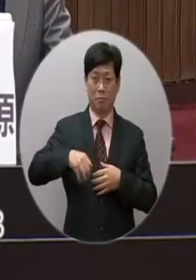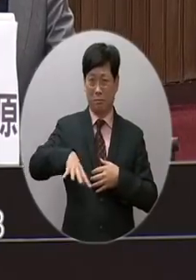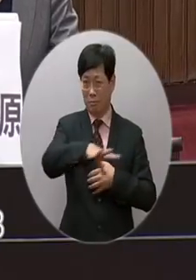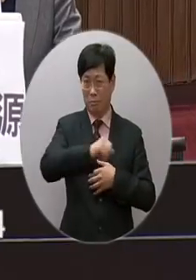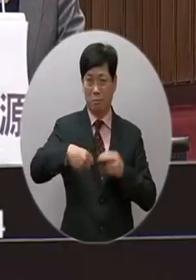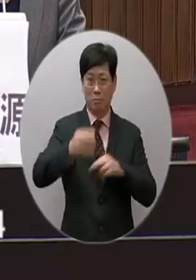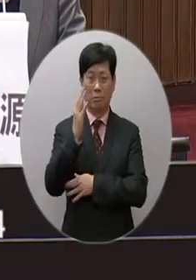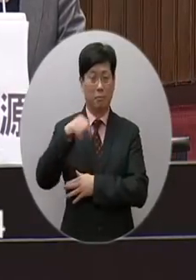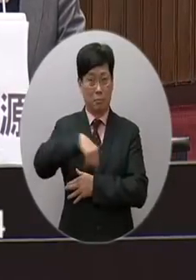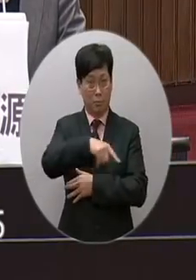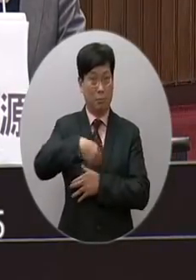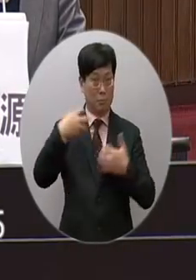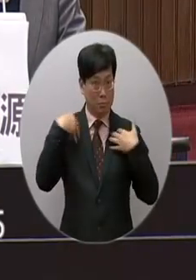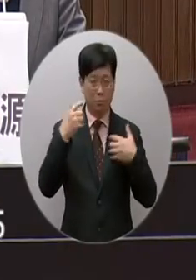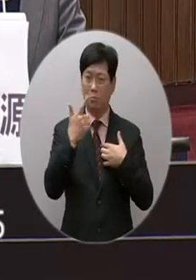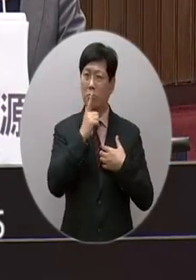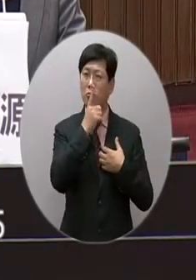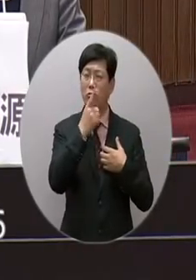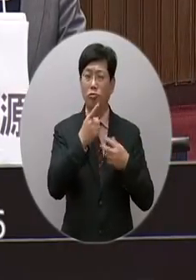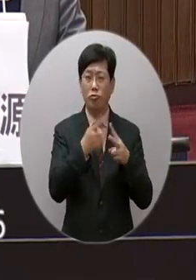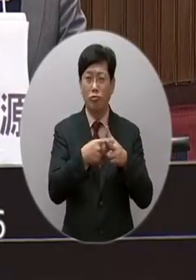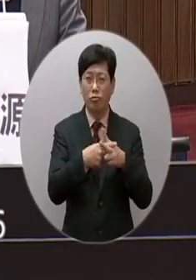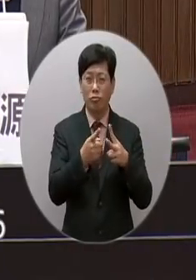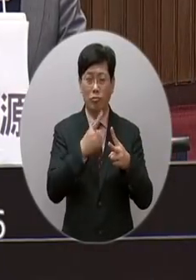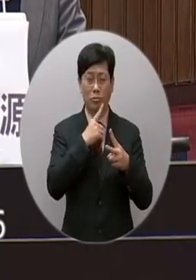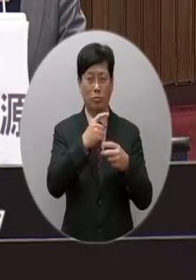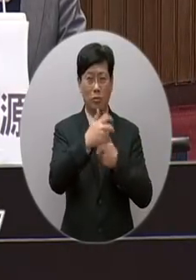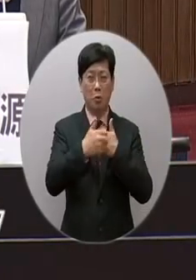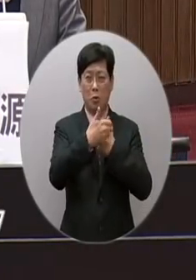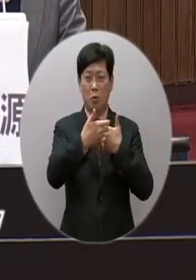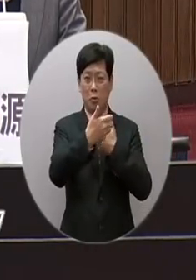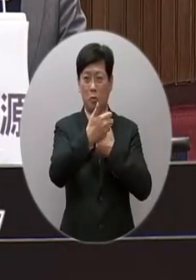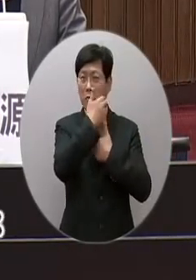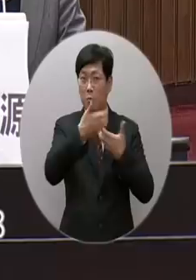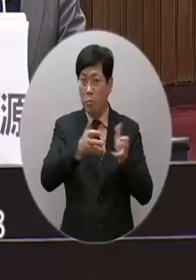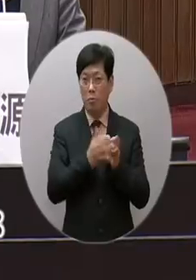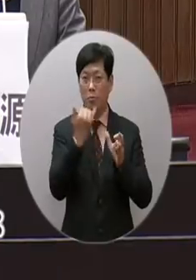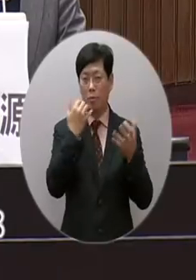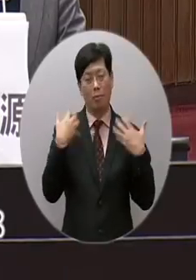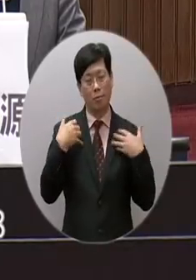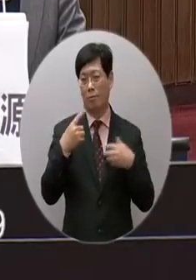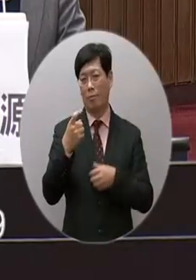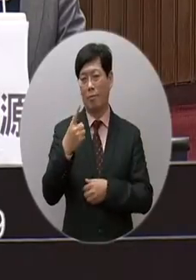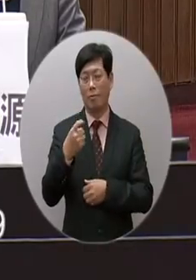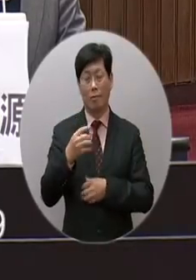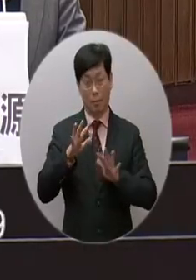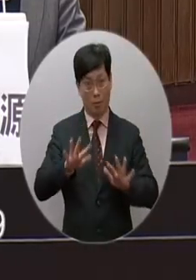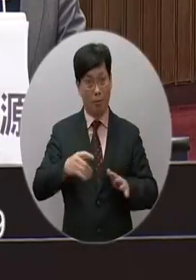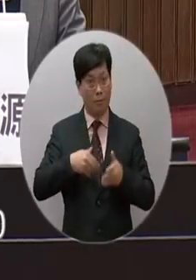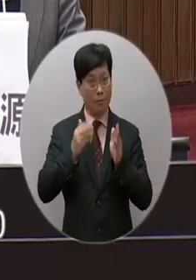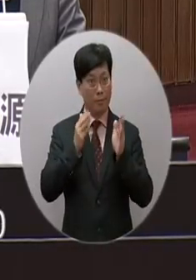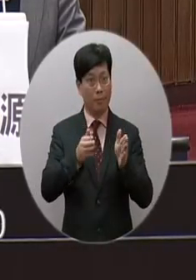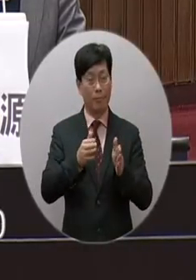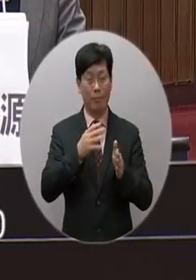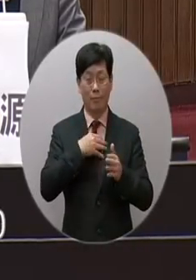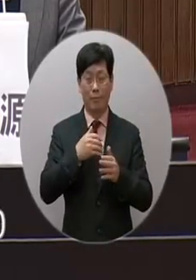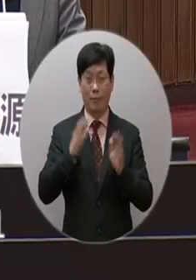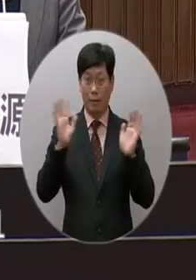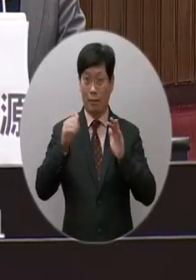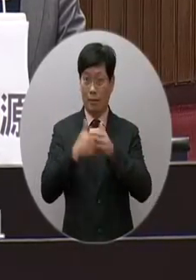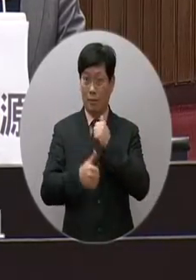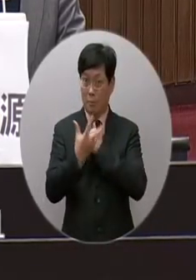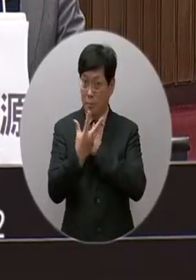院要来负责，而不是只有一个单单卫福部能够负责的。所以我今天就针对整个少子